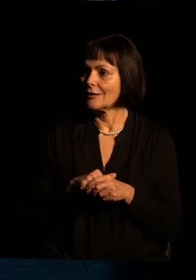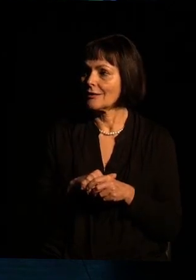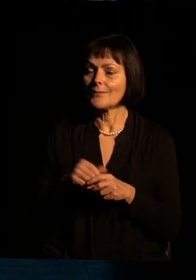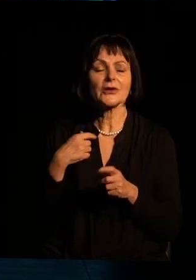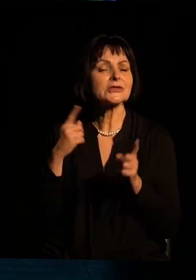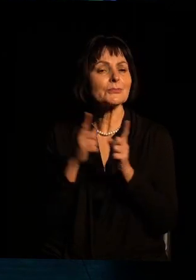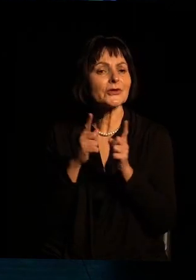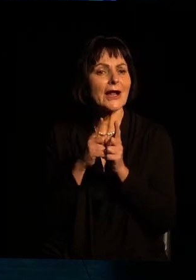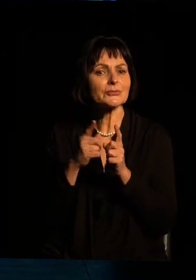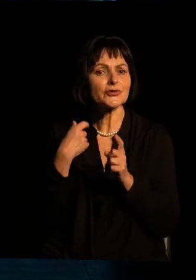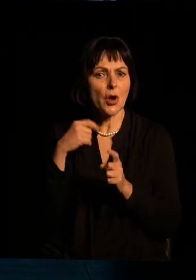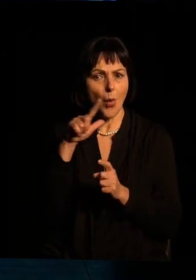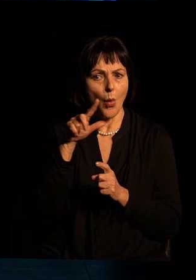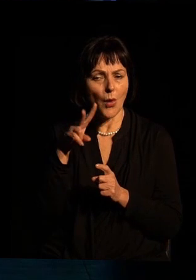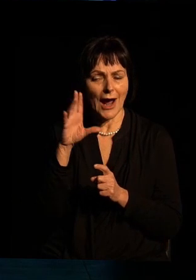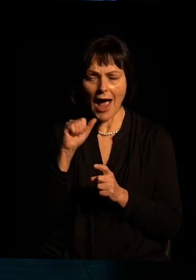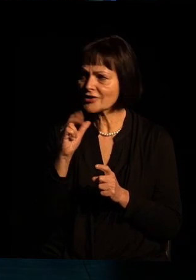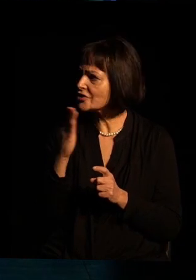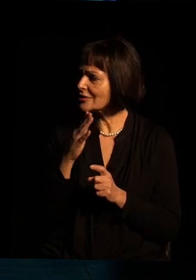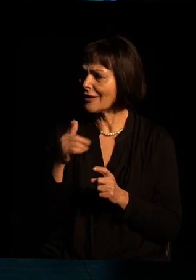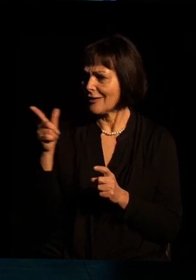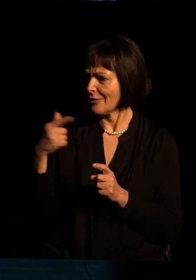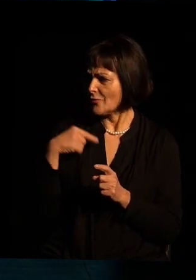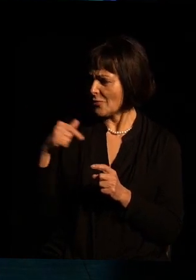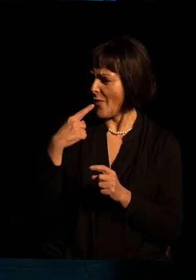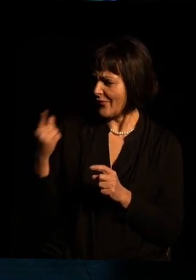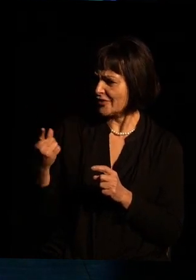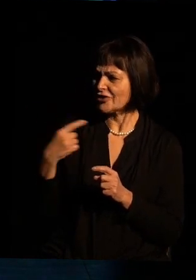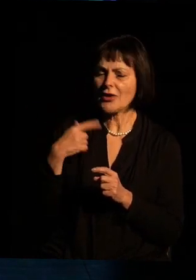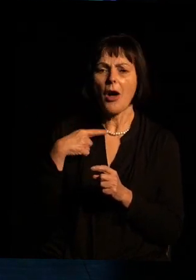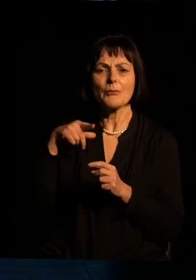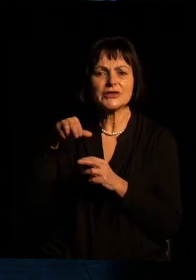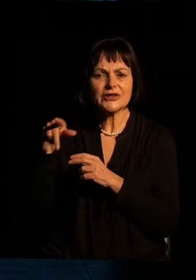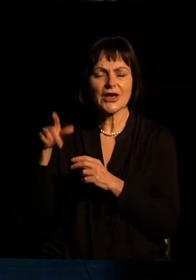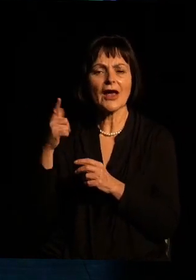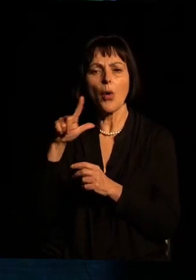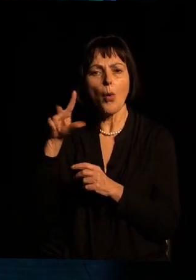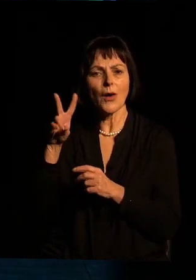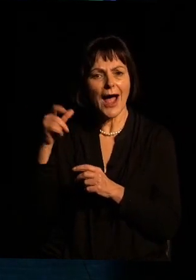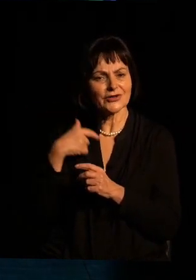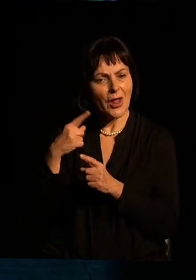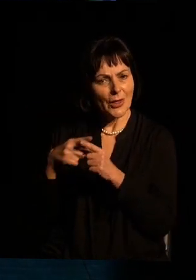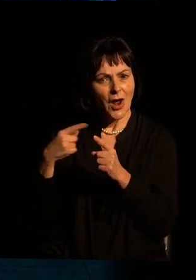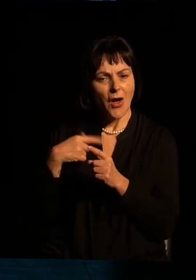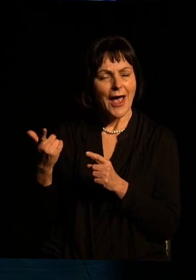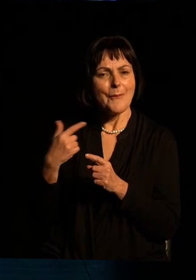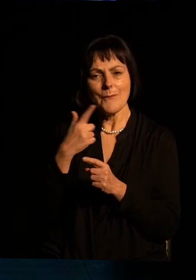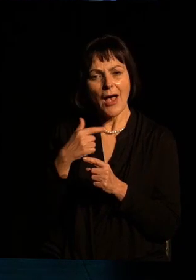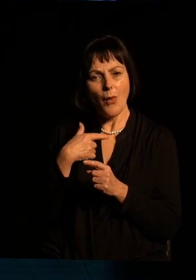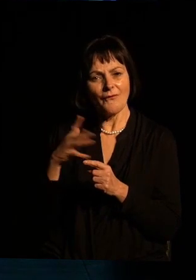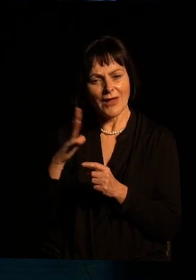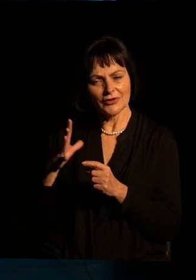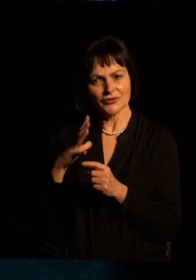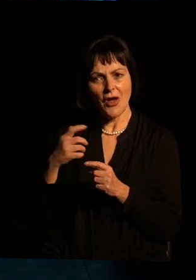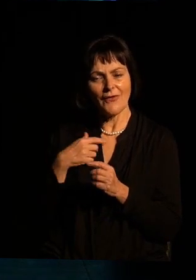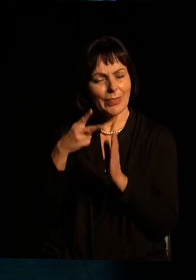Także spotkaliśmy się wtedy z Łukaszem. No i Rysiek, ty chyba musisz przyznać, że właśnie takie przejścia jak Łukasza są troszkę niedoceniane przez nasze